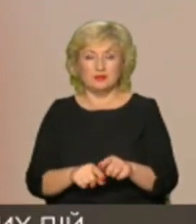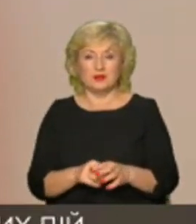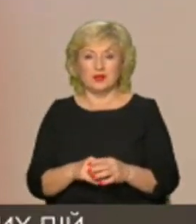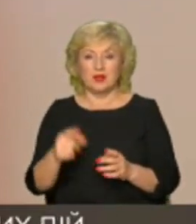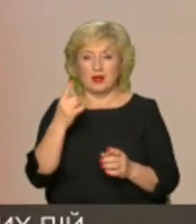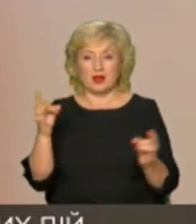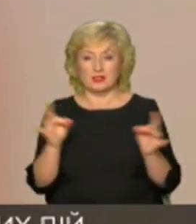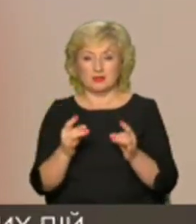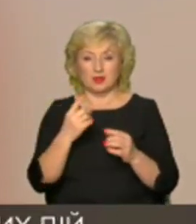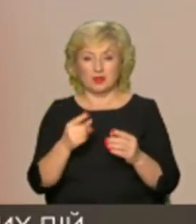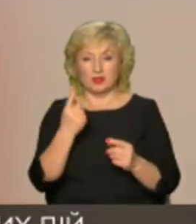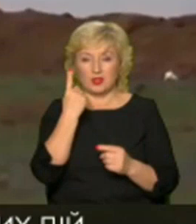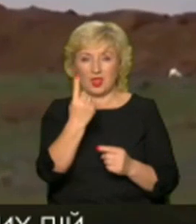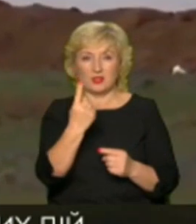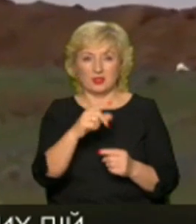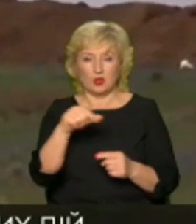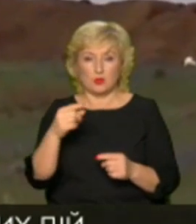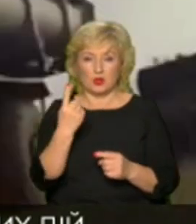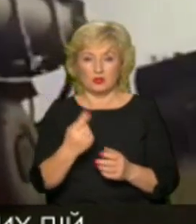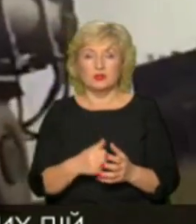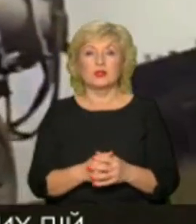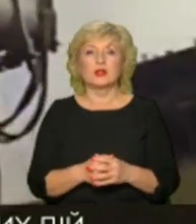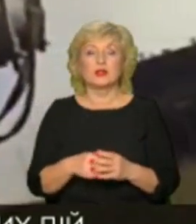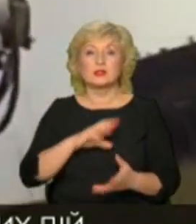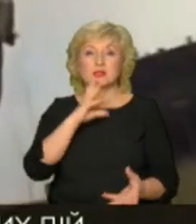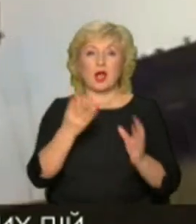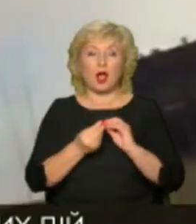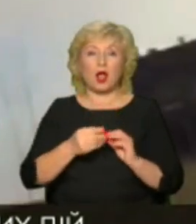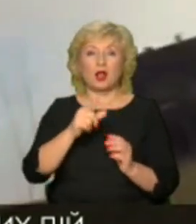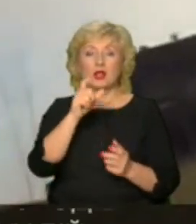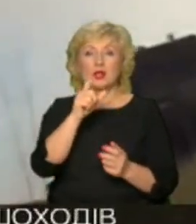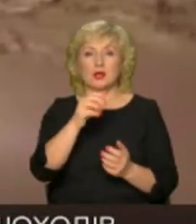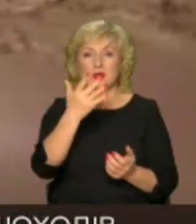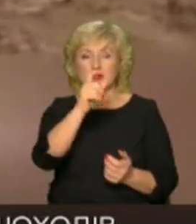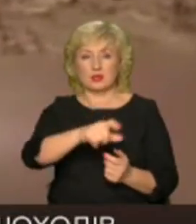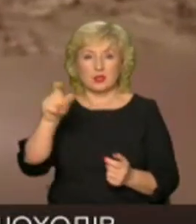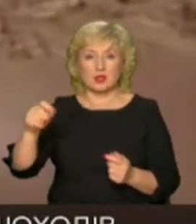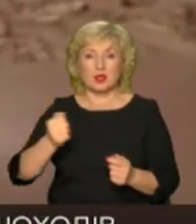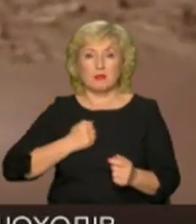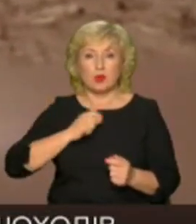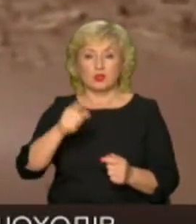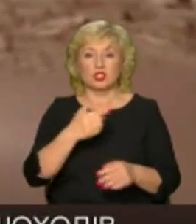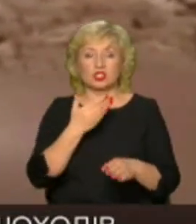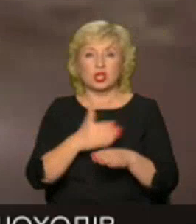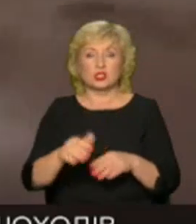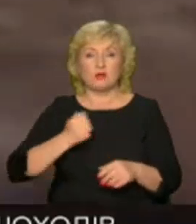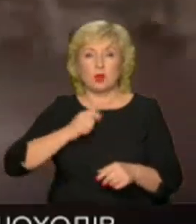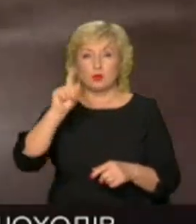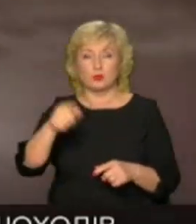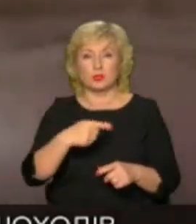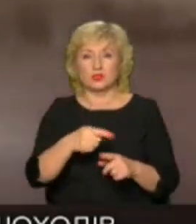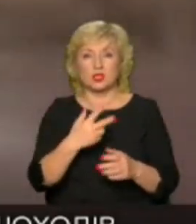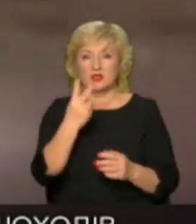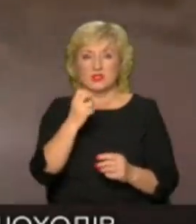Одного. Единичку. Загальна цифра мобілізованих росіян з моменту оголошення часткової мобілізації вже перевалила за